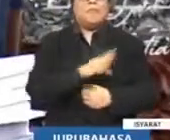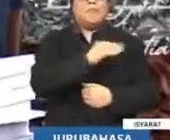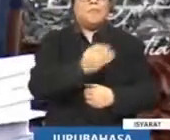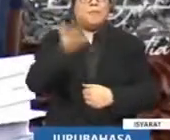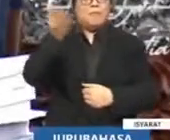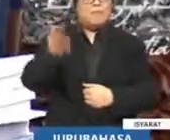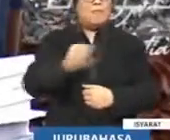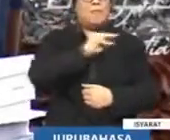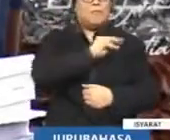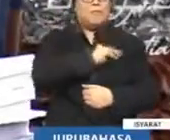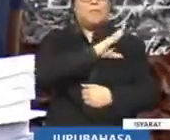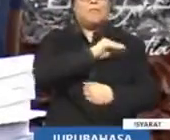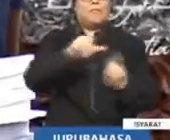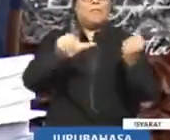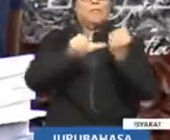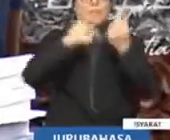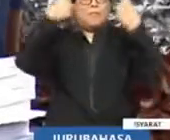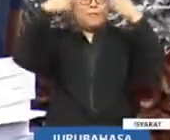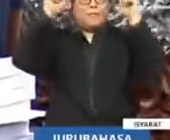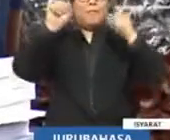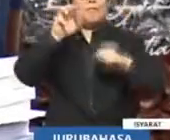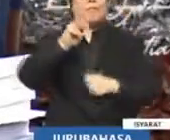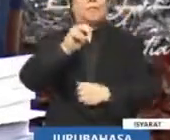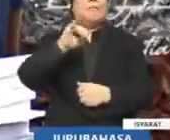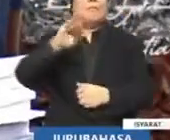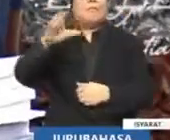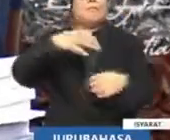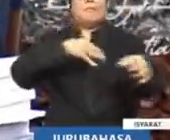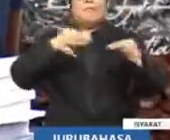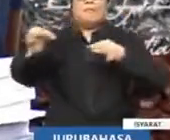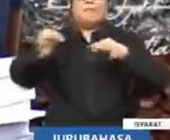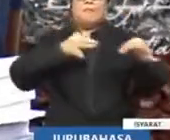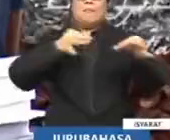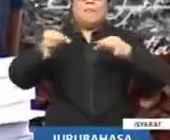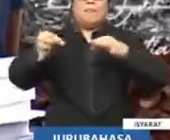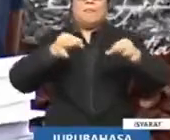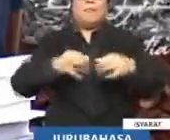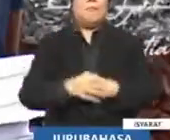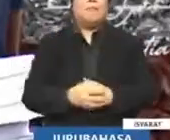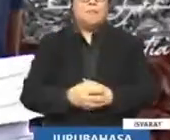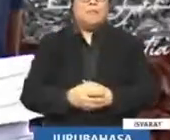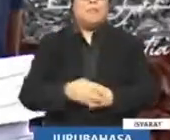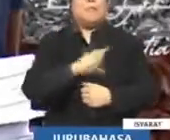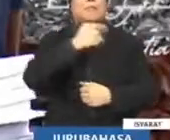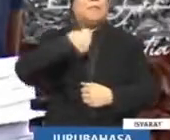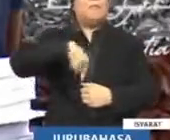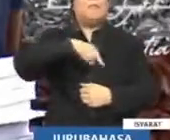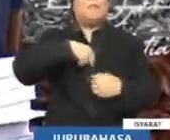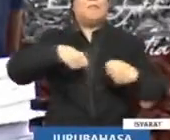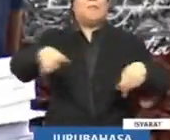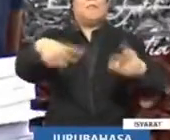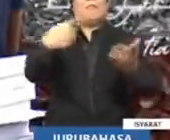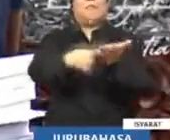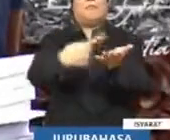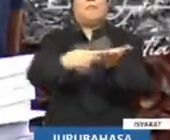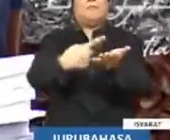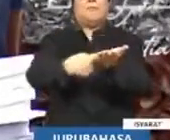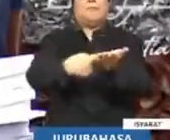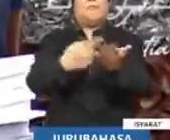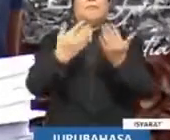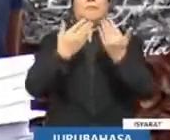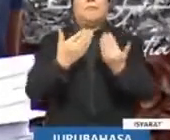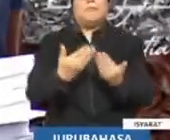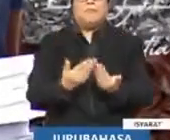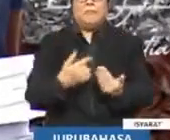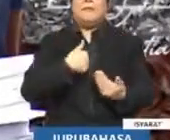bagai seorang menteri dan timbalan presiden emisi memberi penjelasan dan memberi kami peluang untuk membahas kan isu